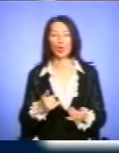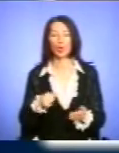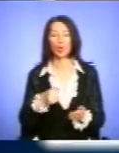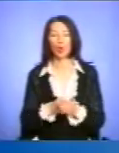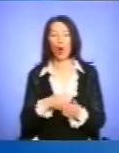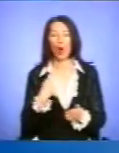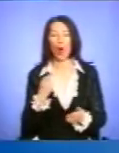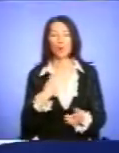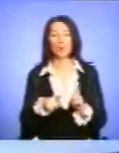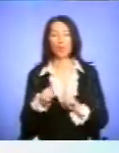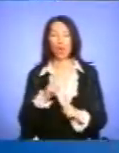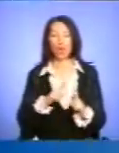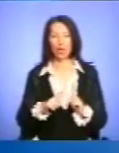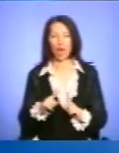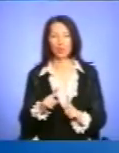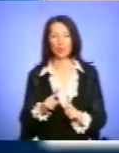ради.